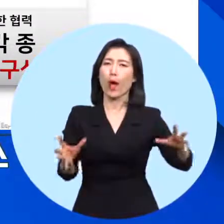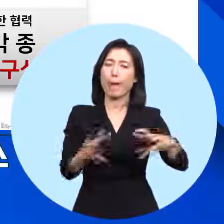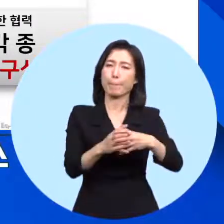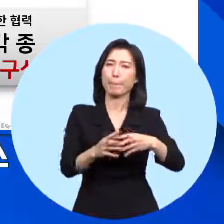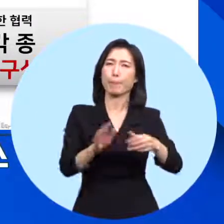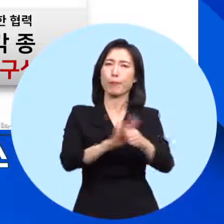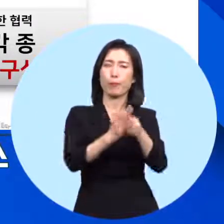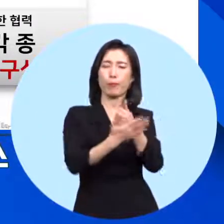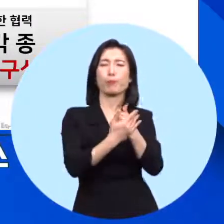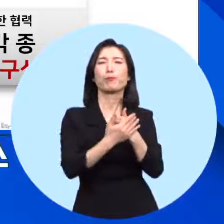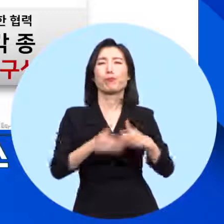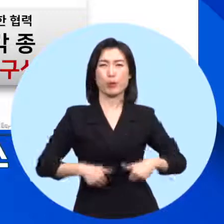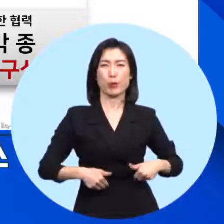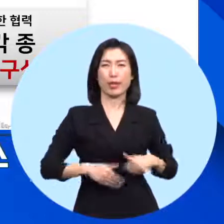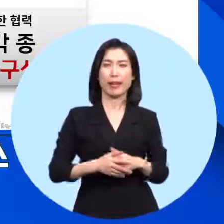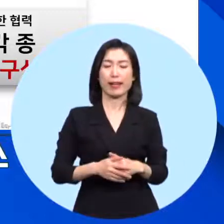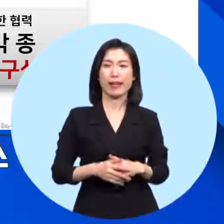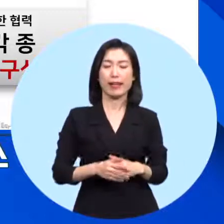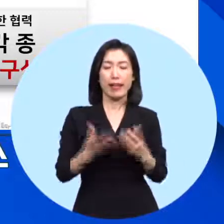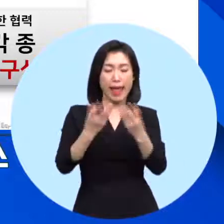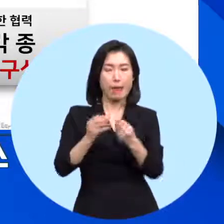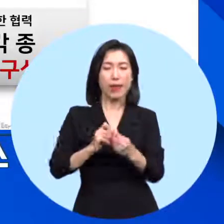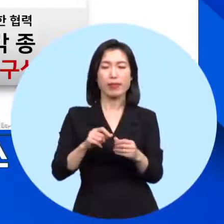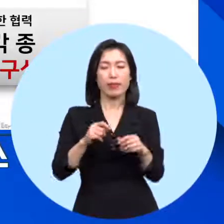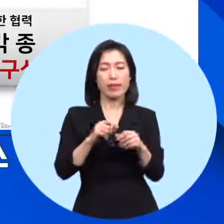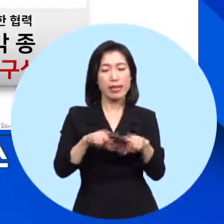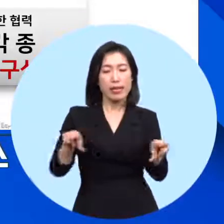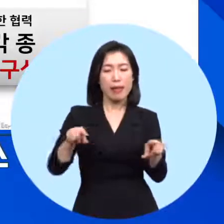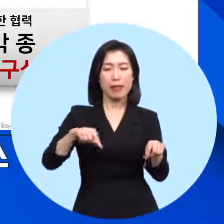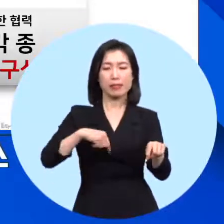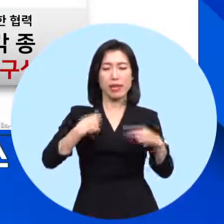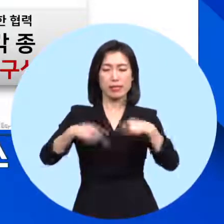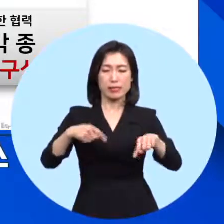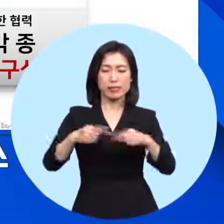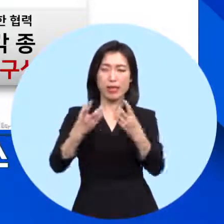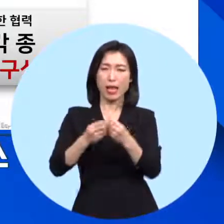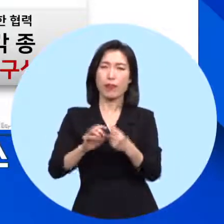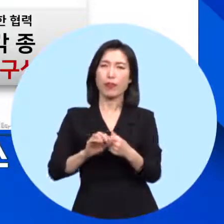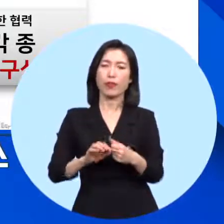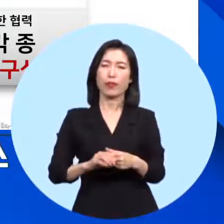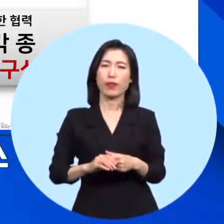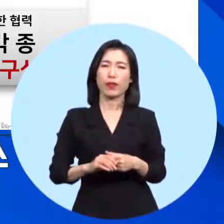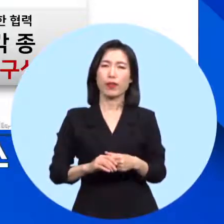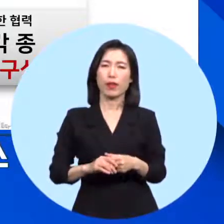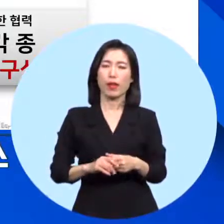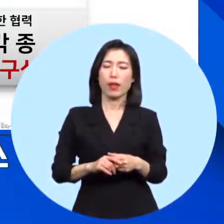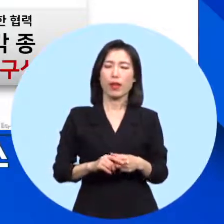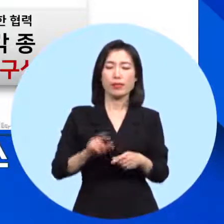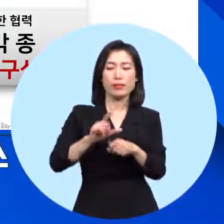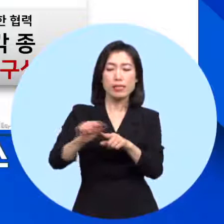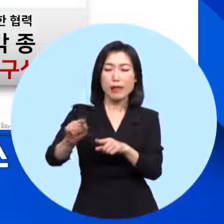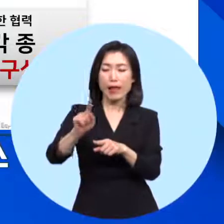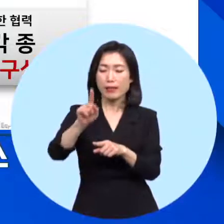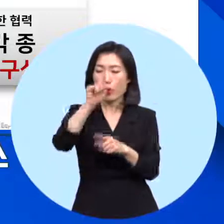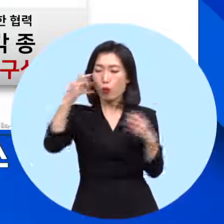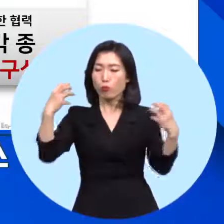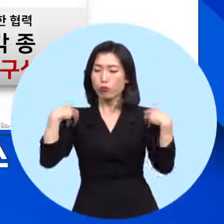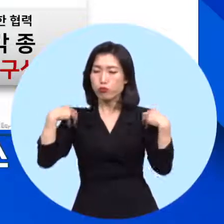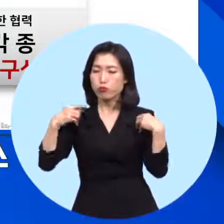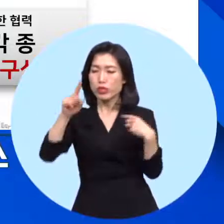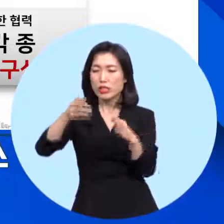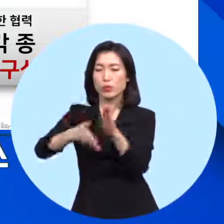예를 들면 일반 자치의 경우 자치단체 지방정부 한 개의 도시